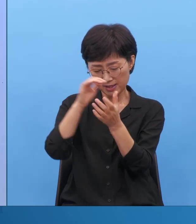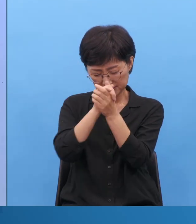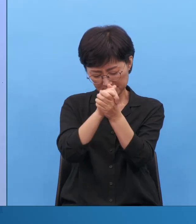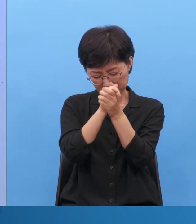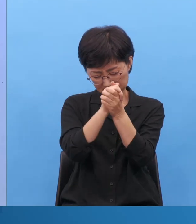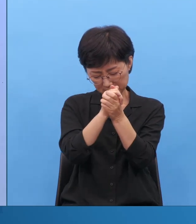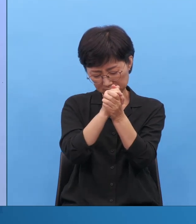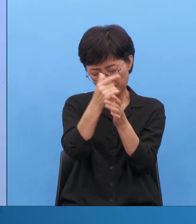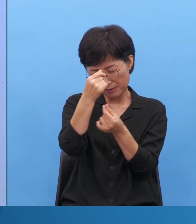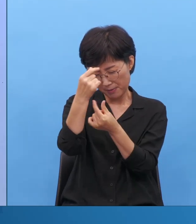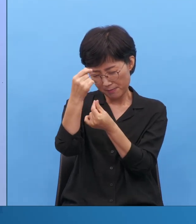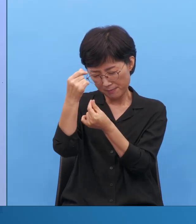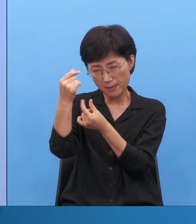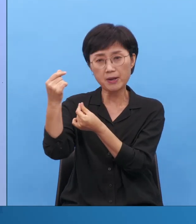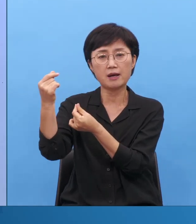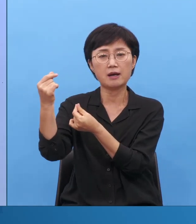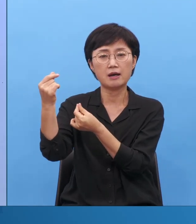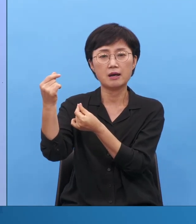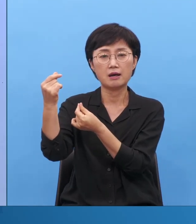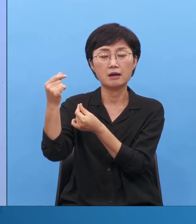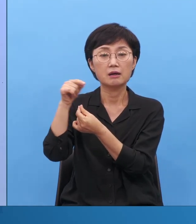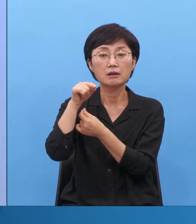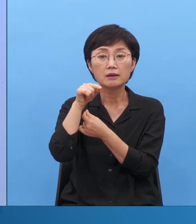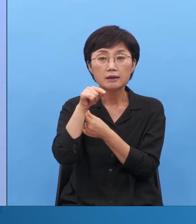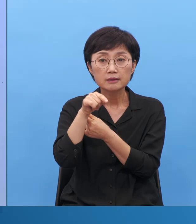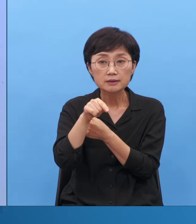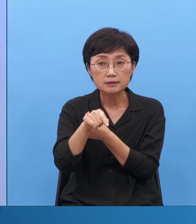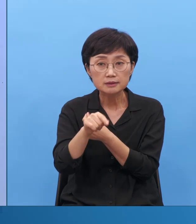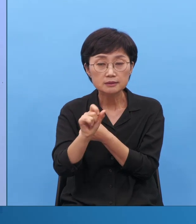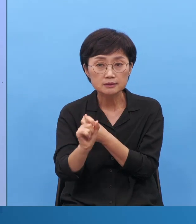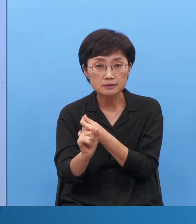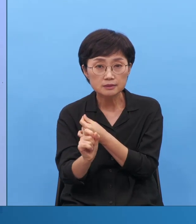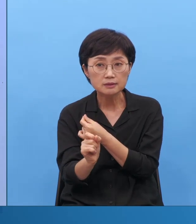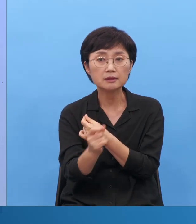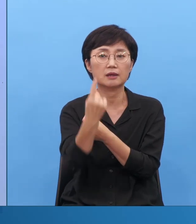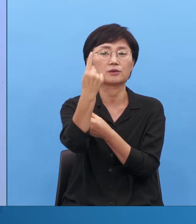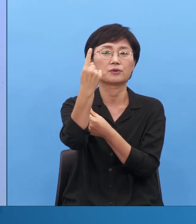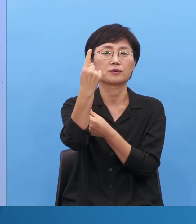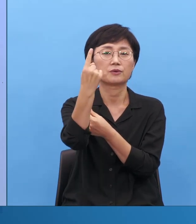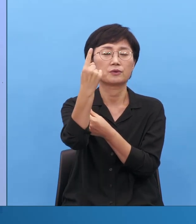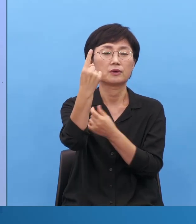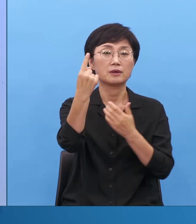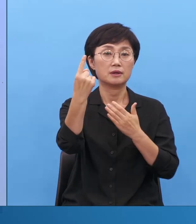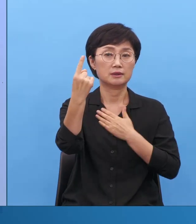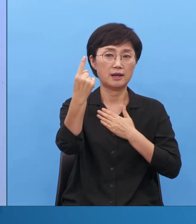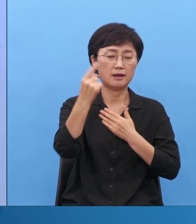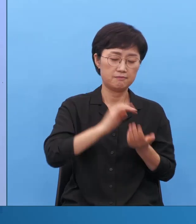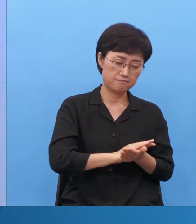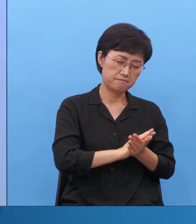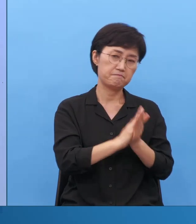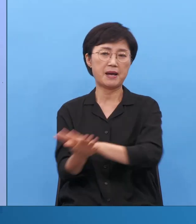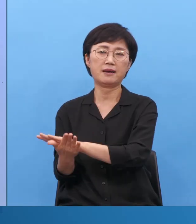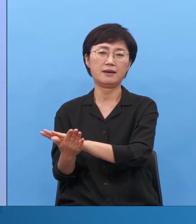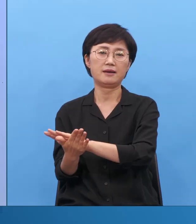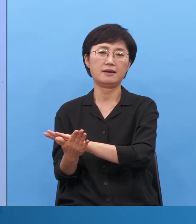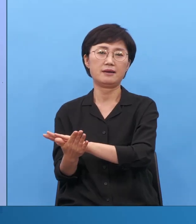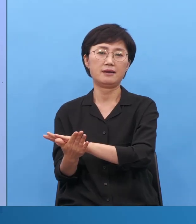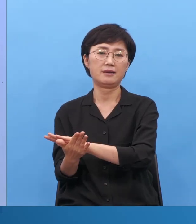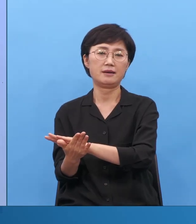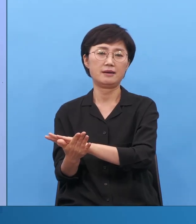솔직한 말로 저의 인생을 싹 다 바꿔놓으셨어요. Honestly speaking, God overturned my life completely. 여러분을